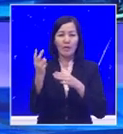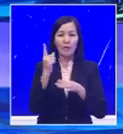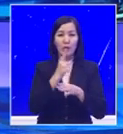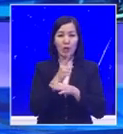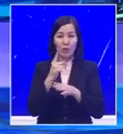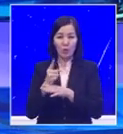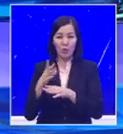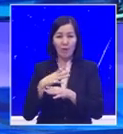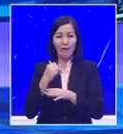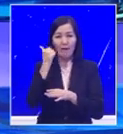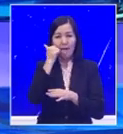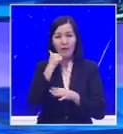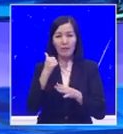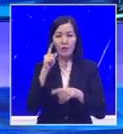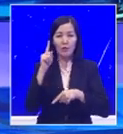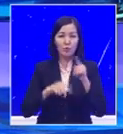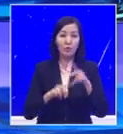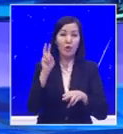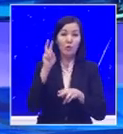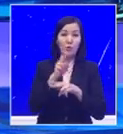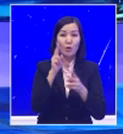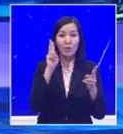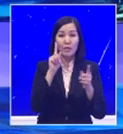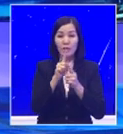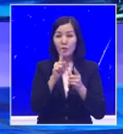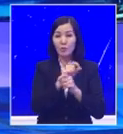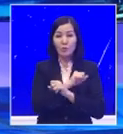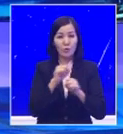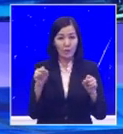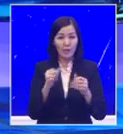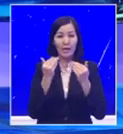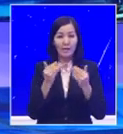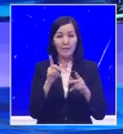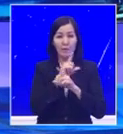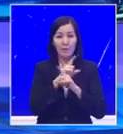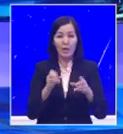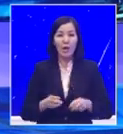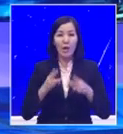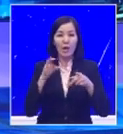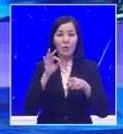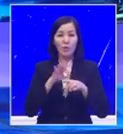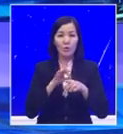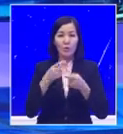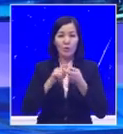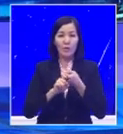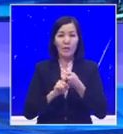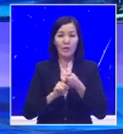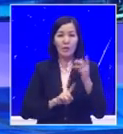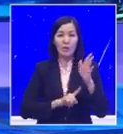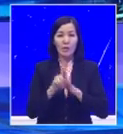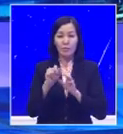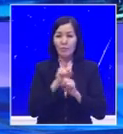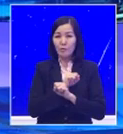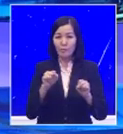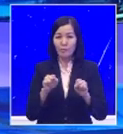шектеу қойылған. Тіпті қарттардың туыстарын көруге рұқсаты жоқ. Қазір бұл мекемеде қауіпті вирустың етек алуына жол